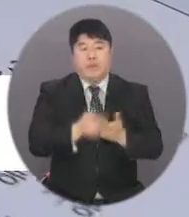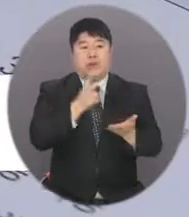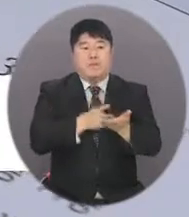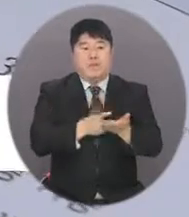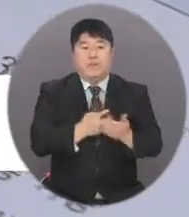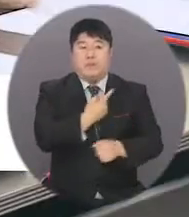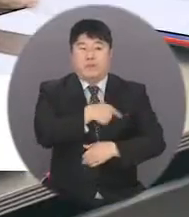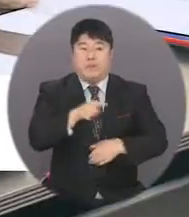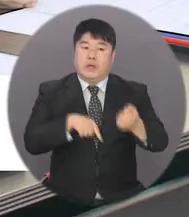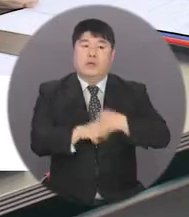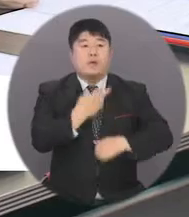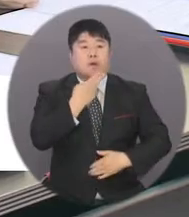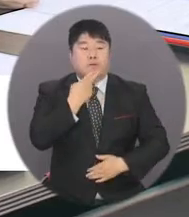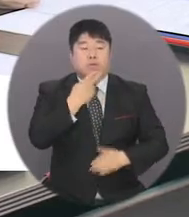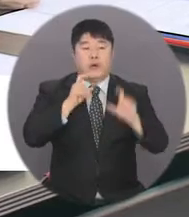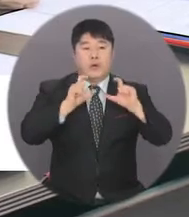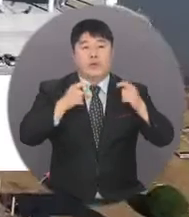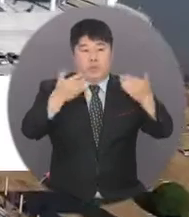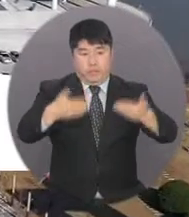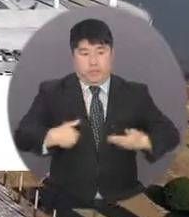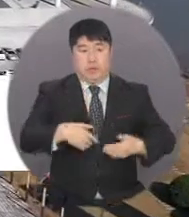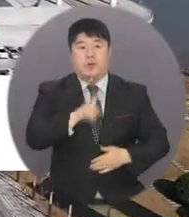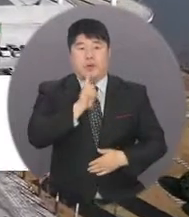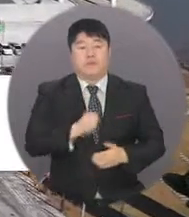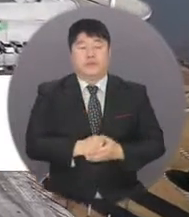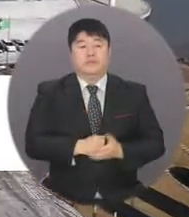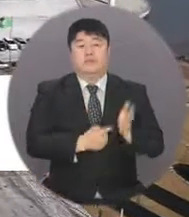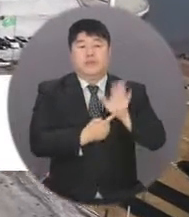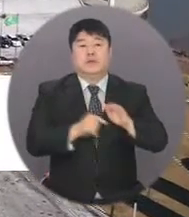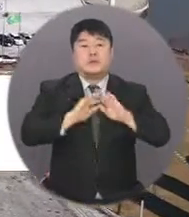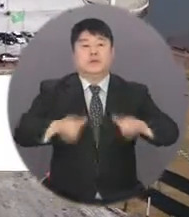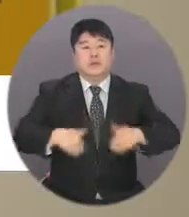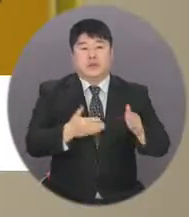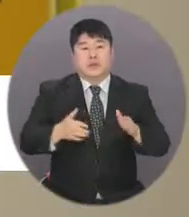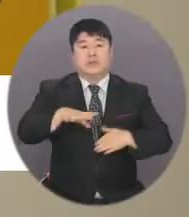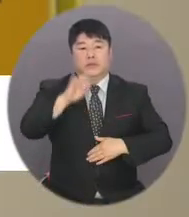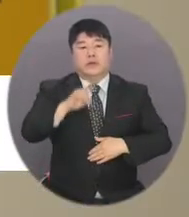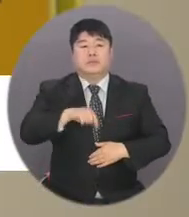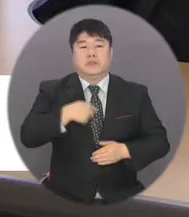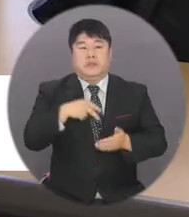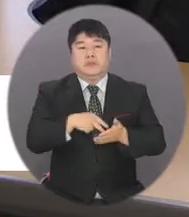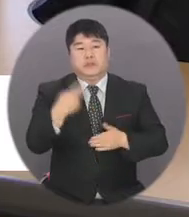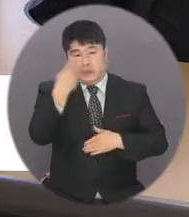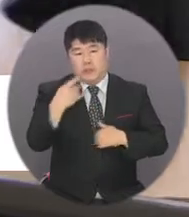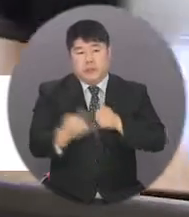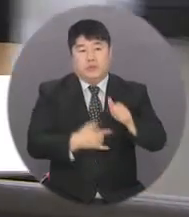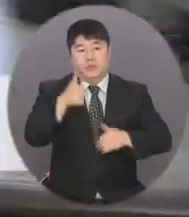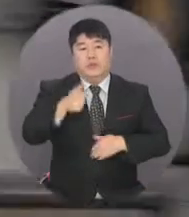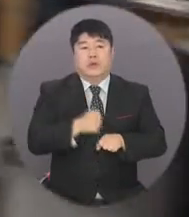법령상 결격사유가 없는 것으로 통보받았다고 밝혔습니다. 전남도 초대 자치경찰위원회